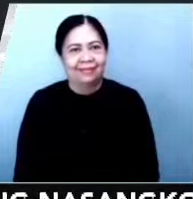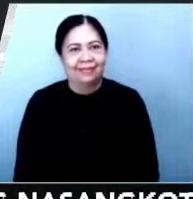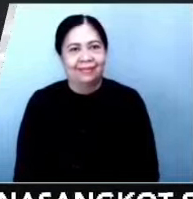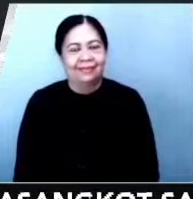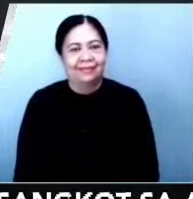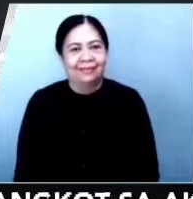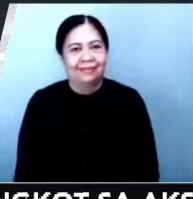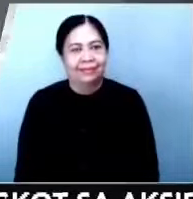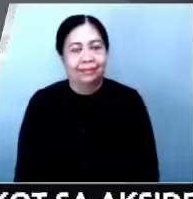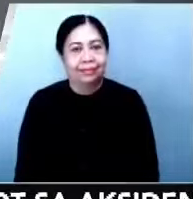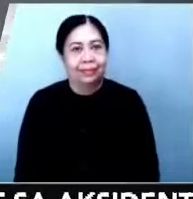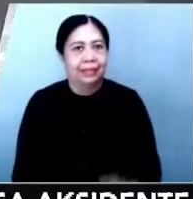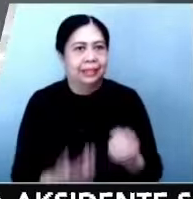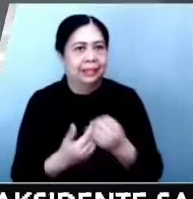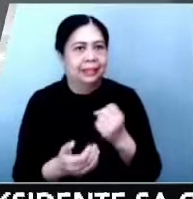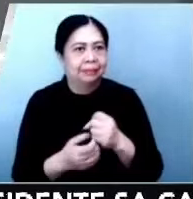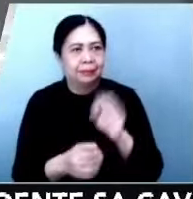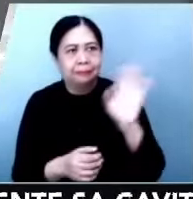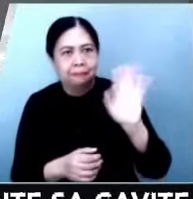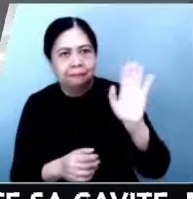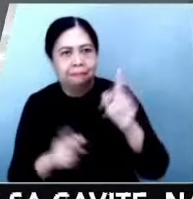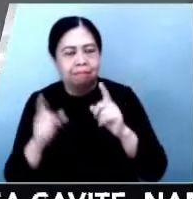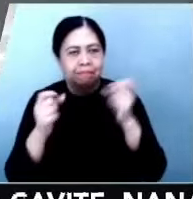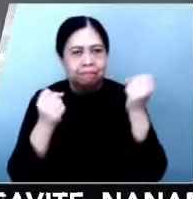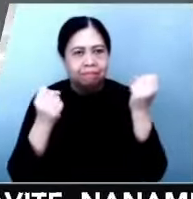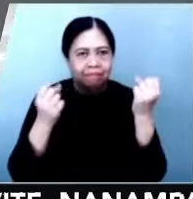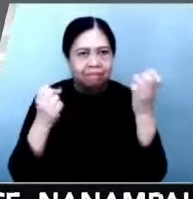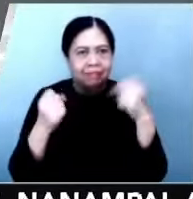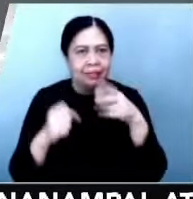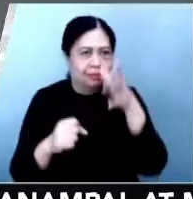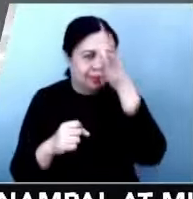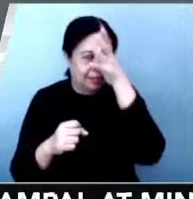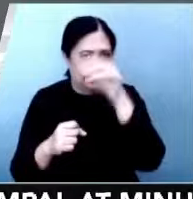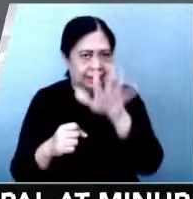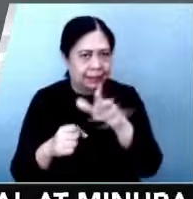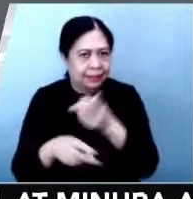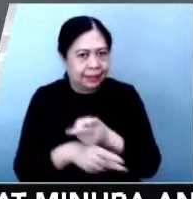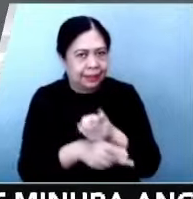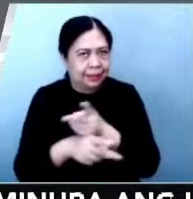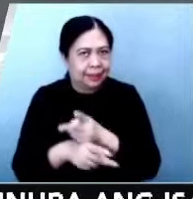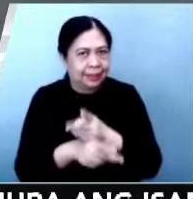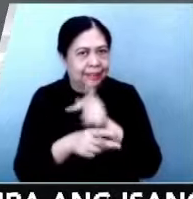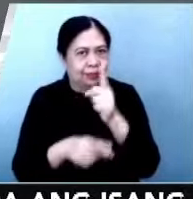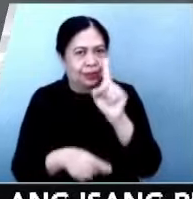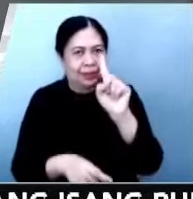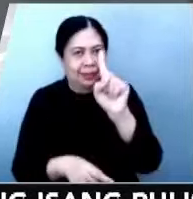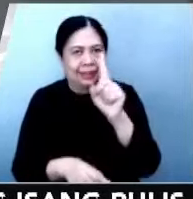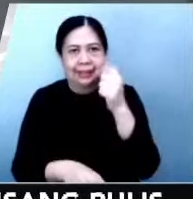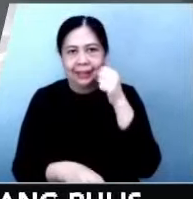Sa simpleng senyas, pahiwatig ng isang ama ang pangangalaga para sa unika iha.